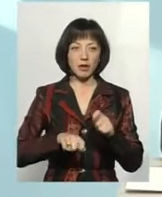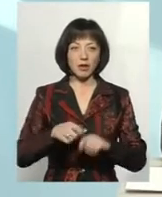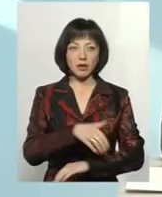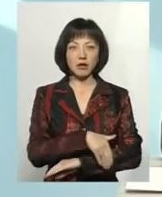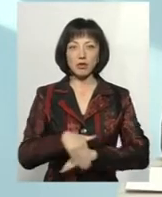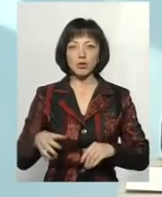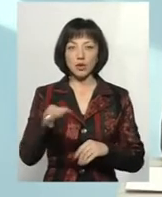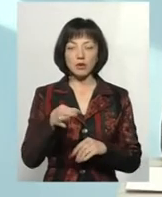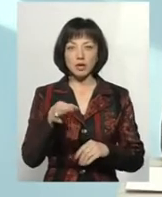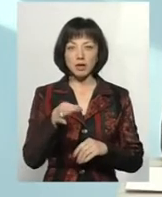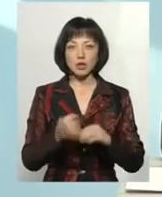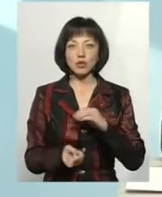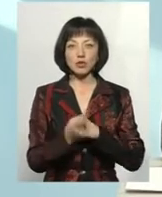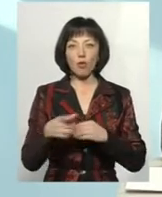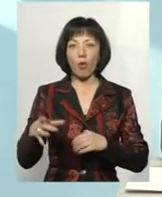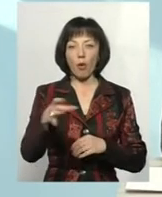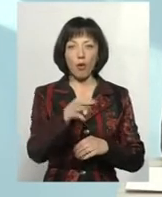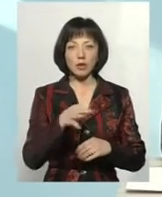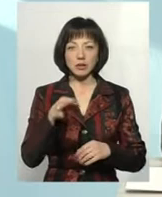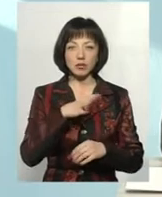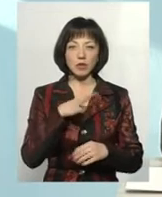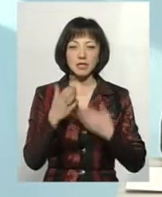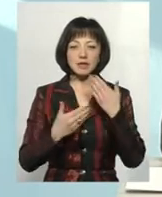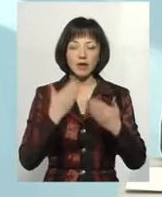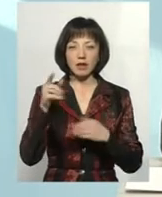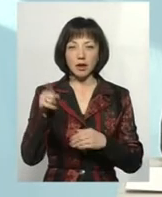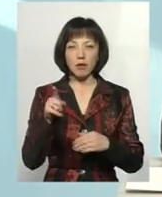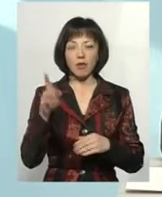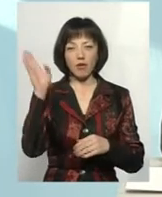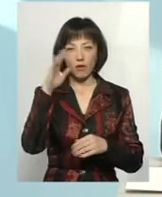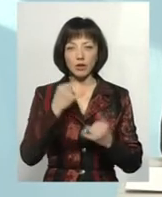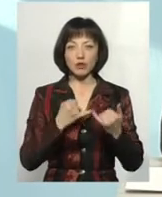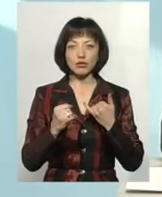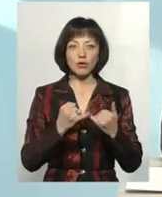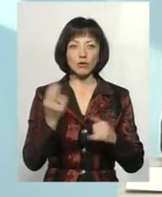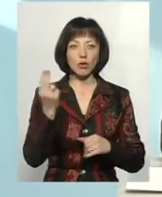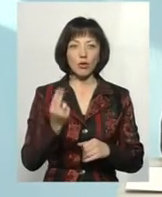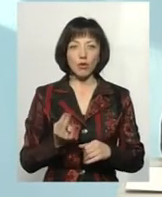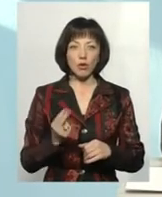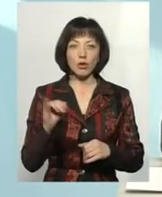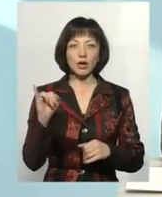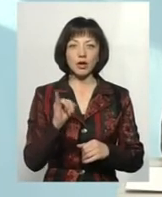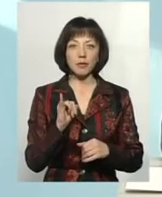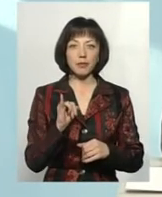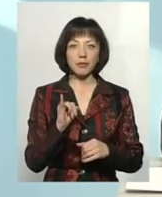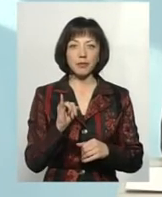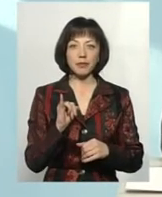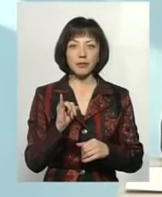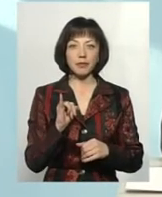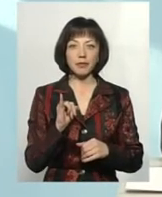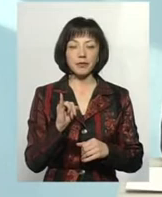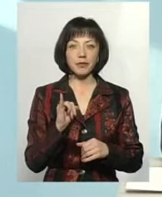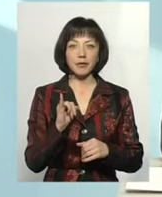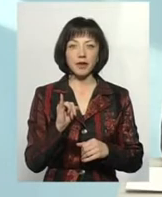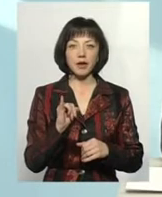вулиці Озерній, струмок і озеро, тому що було звернення про те, що там вода жовтого кольору. Ой, вибачте, будь ласка.